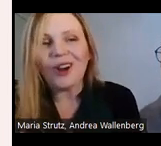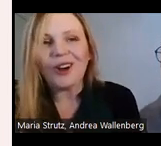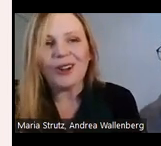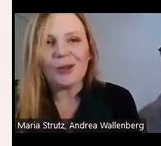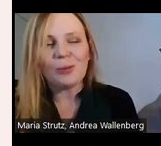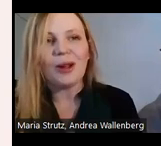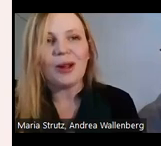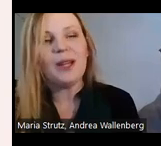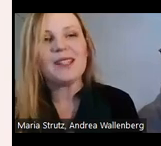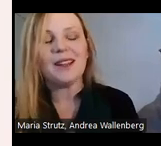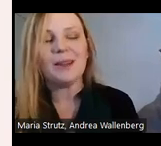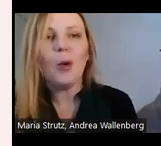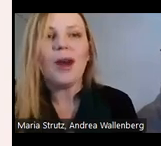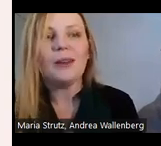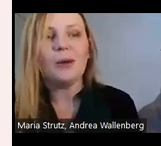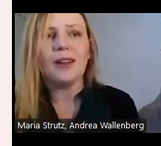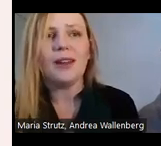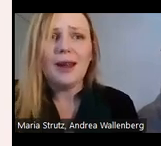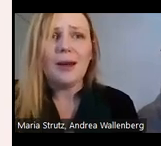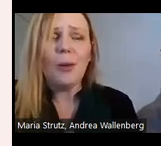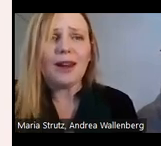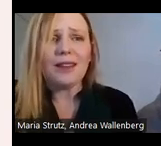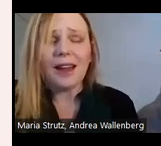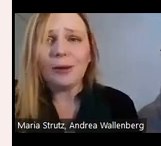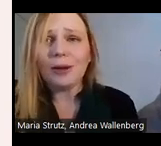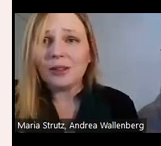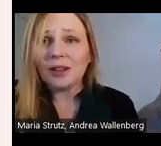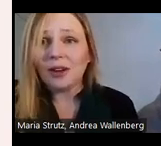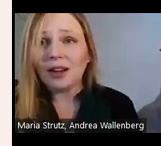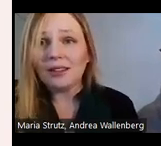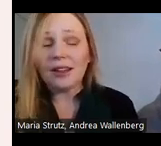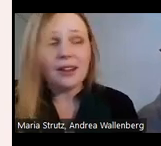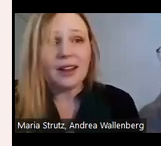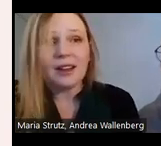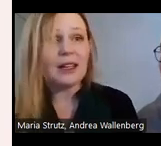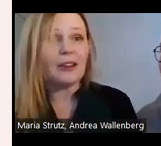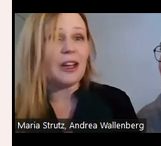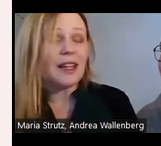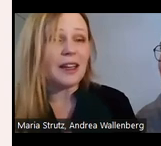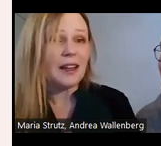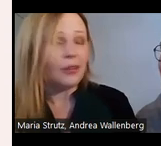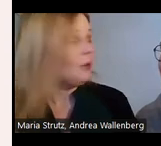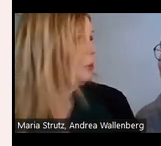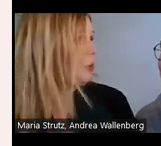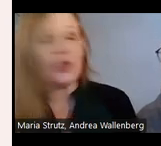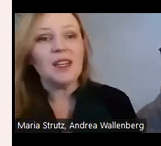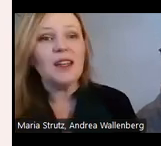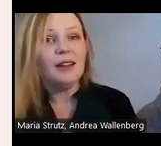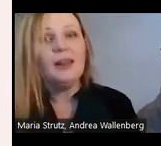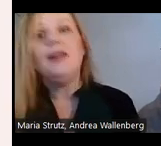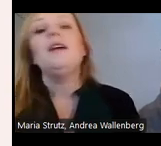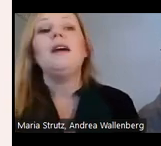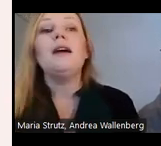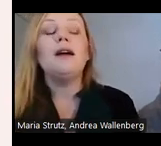förstått, tal och språk på det sättet målet. Utan målet är ju att kunna vara en aktiv deltagare i sitt egna liv och